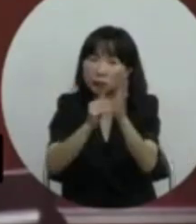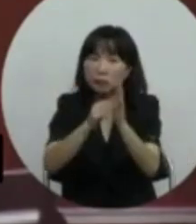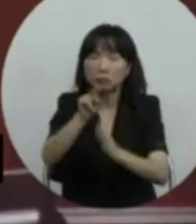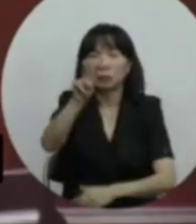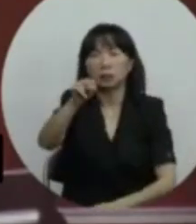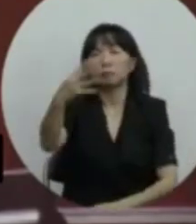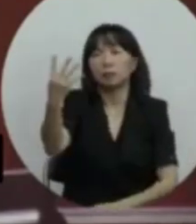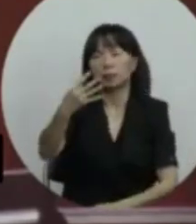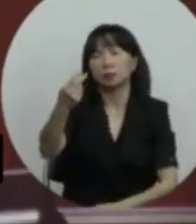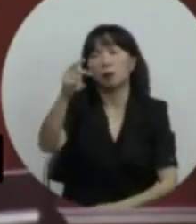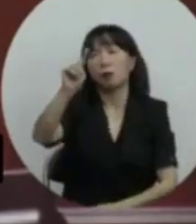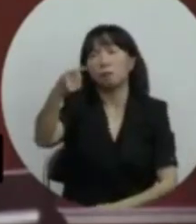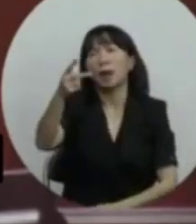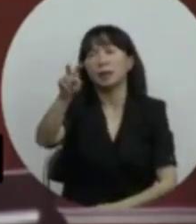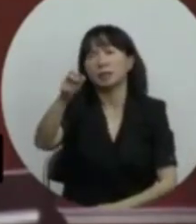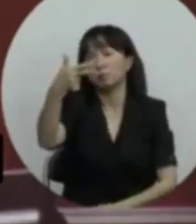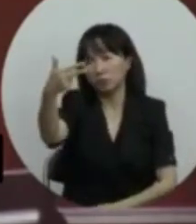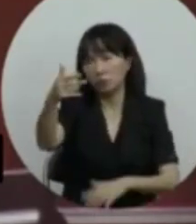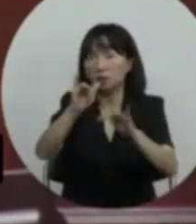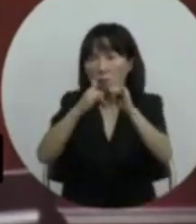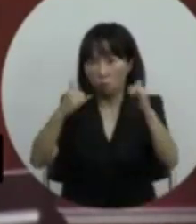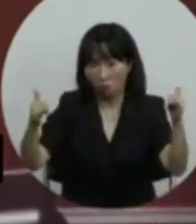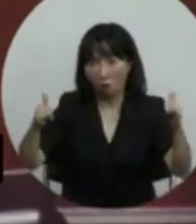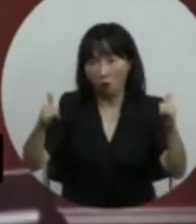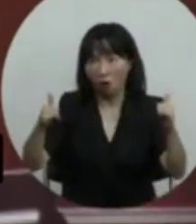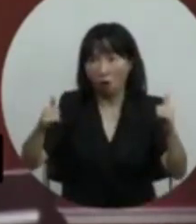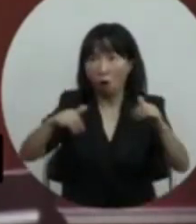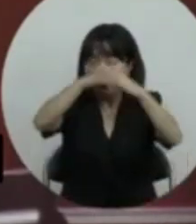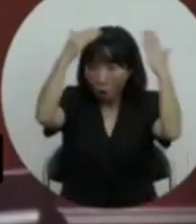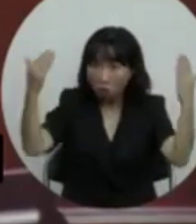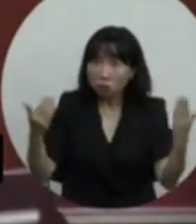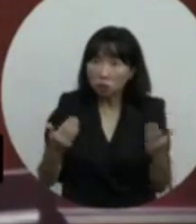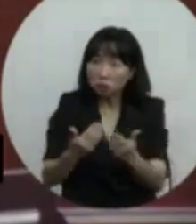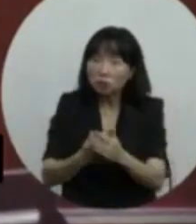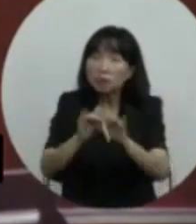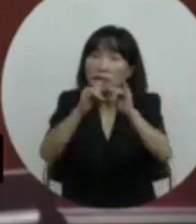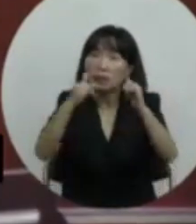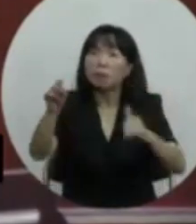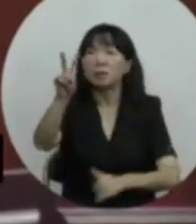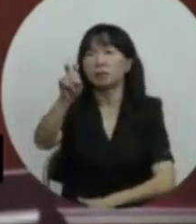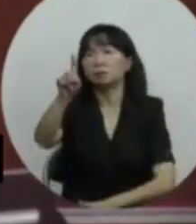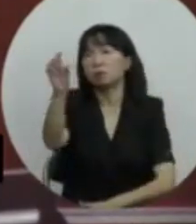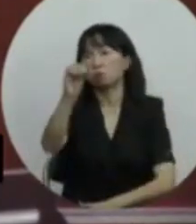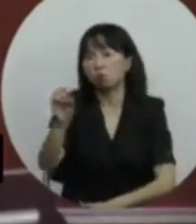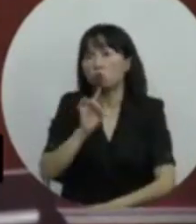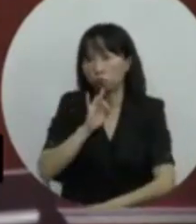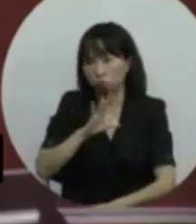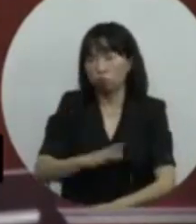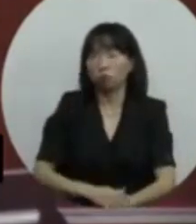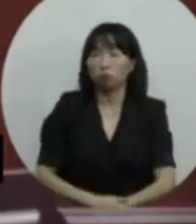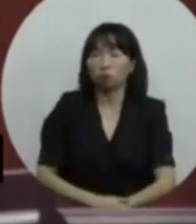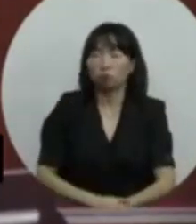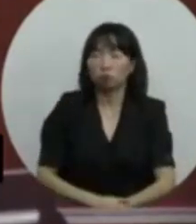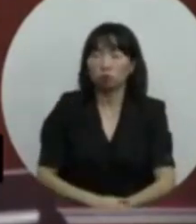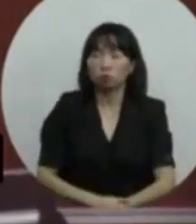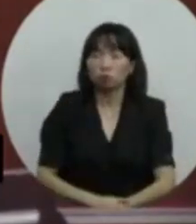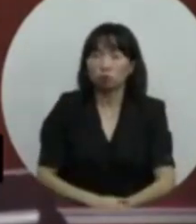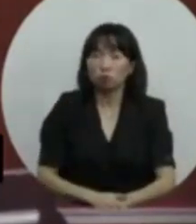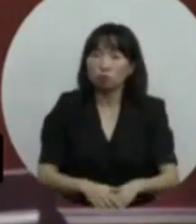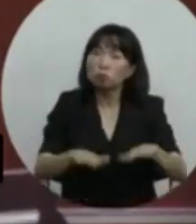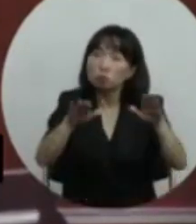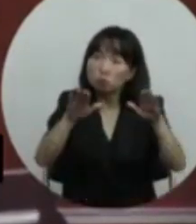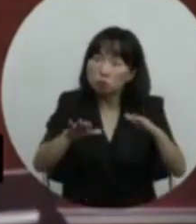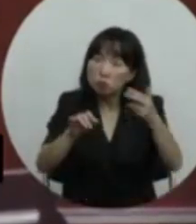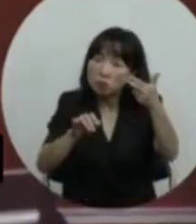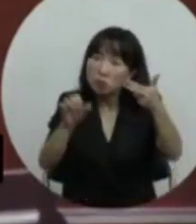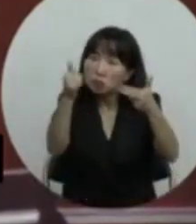2만 4,127명으로 전체 인구의 21%에 불과합니다. 본 의원은 지난